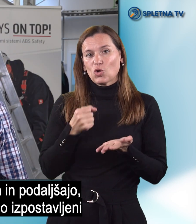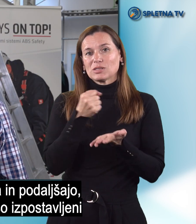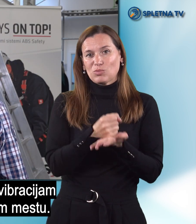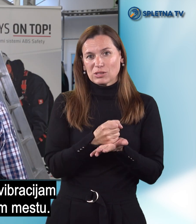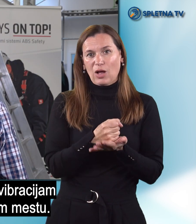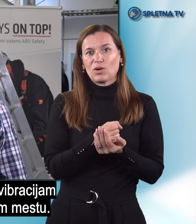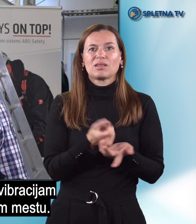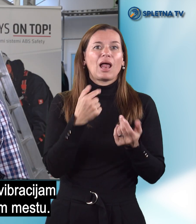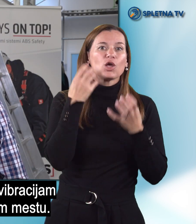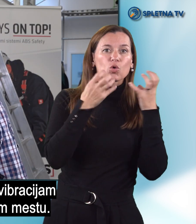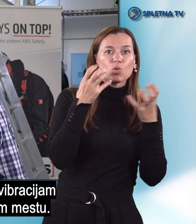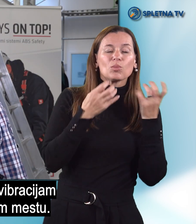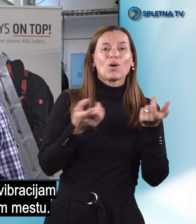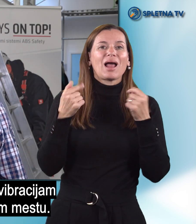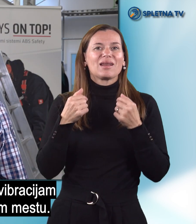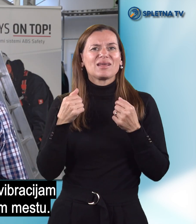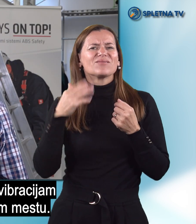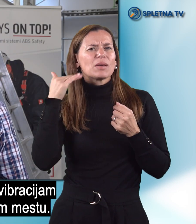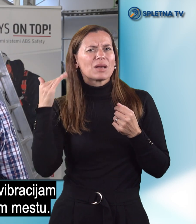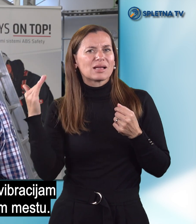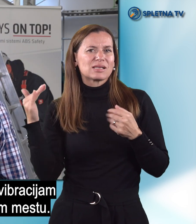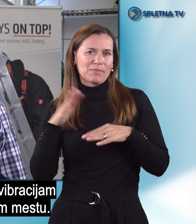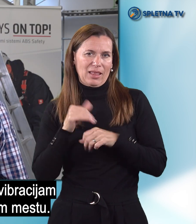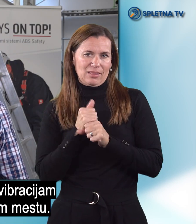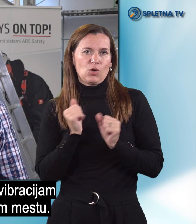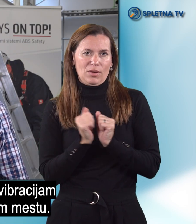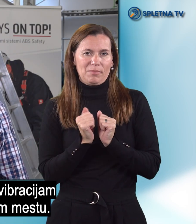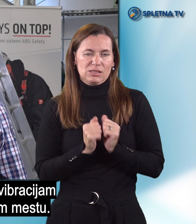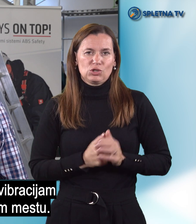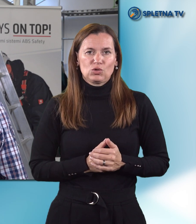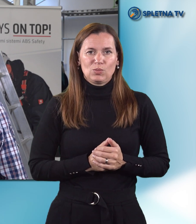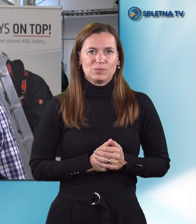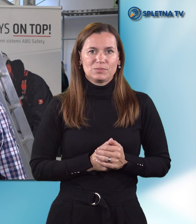so izpostavljeni ali hrupu ali vibracijam na delovnem mestu.